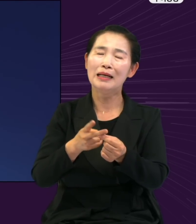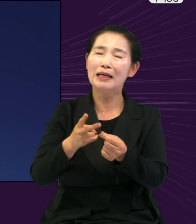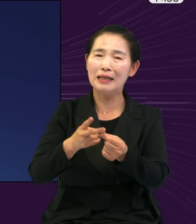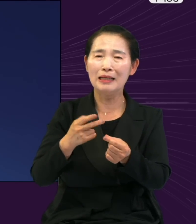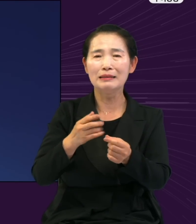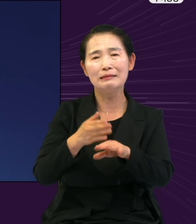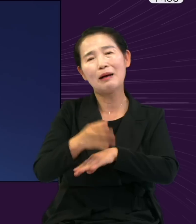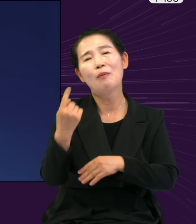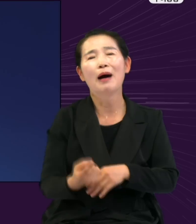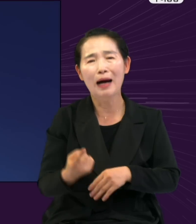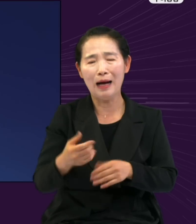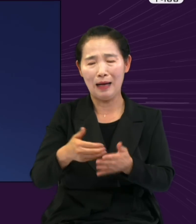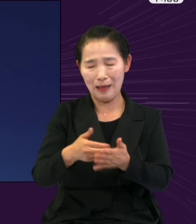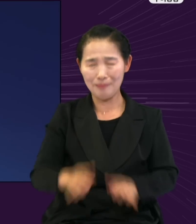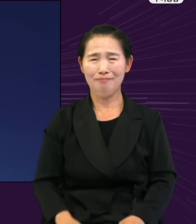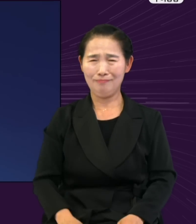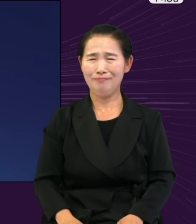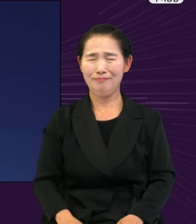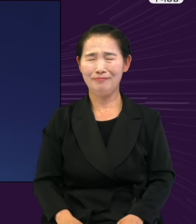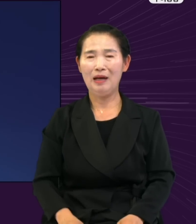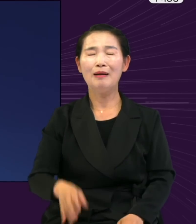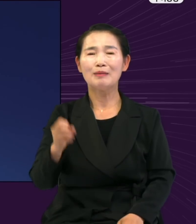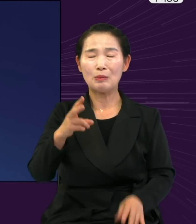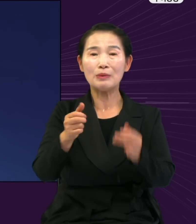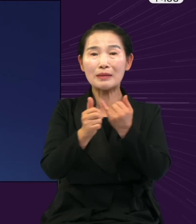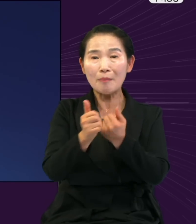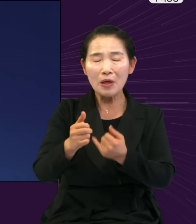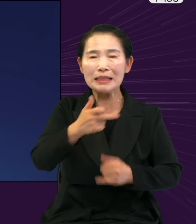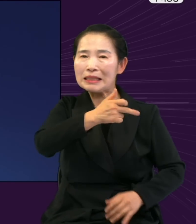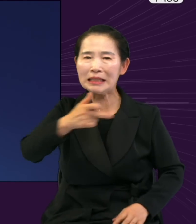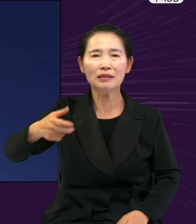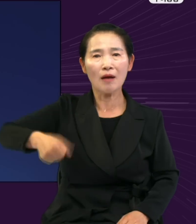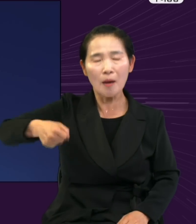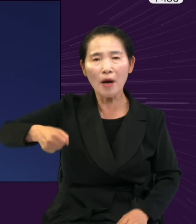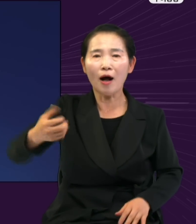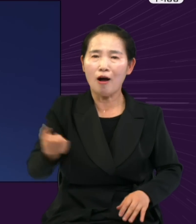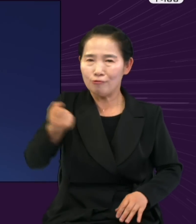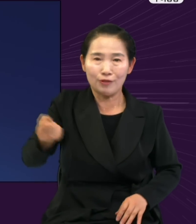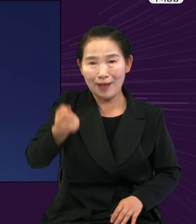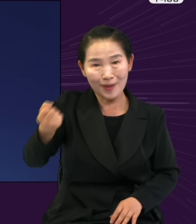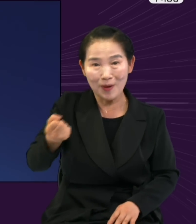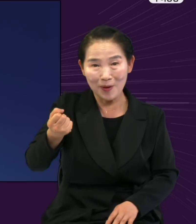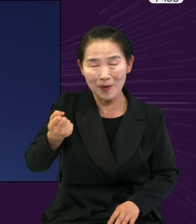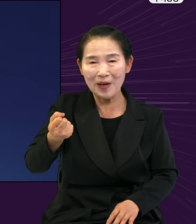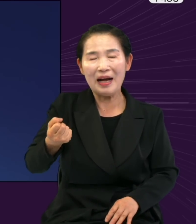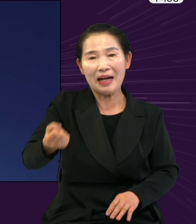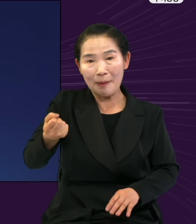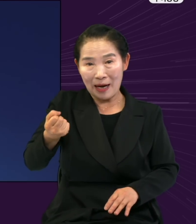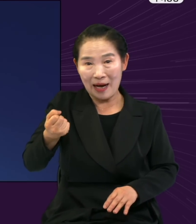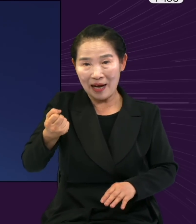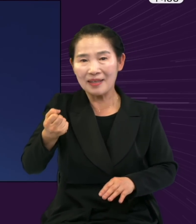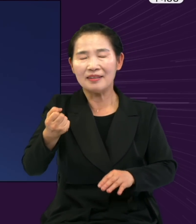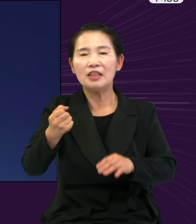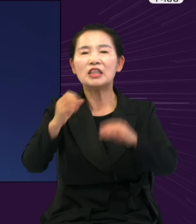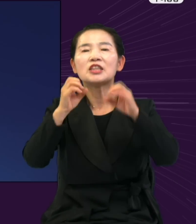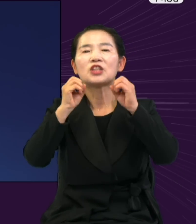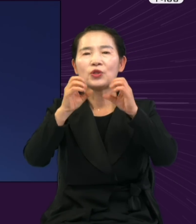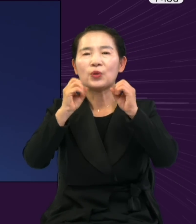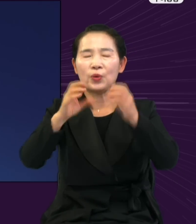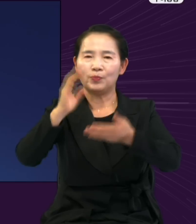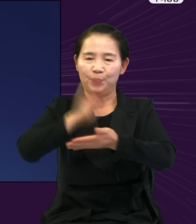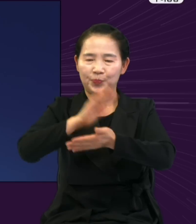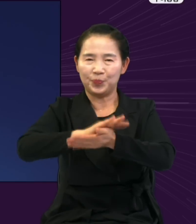그리고 그의 큰 가방은 이유가 있었습니다. 무엇이냐 하면 그 가방 안에는 이단 전단지들이 가득 차